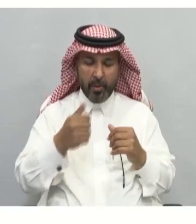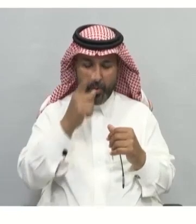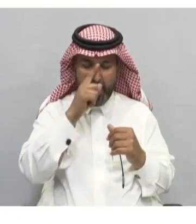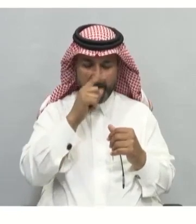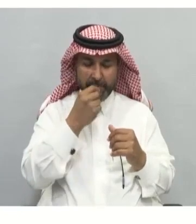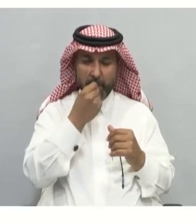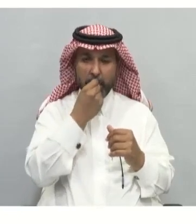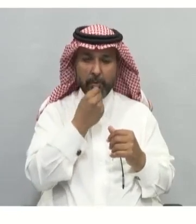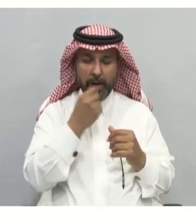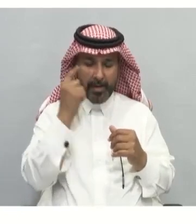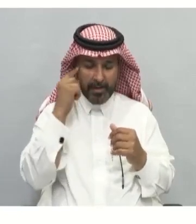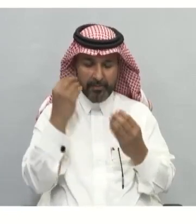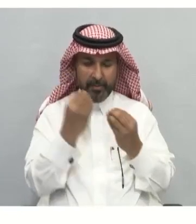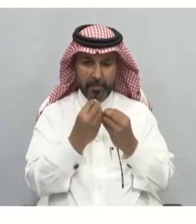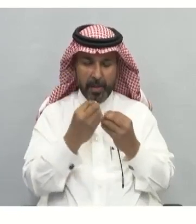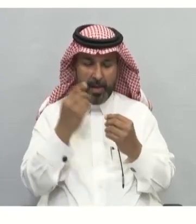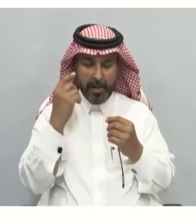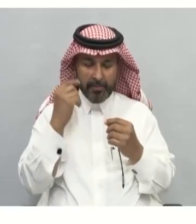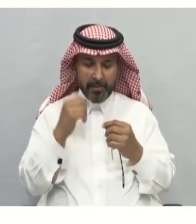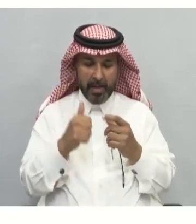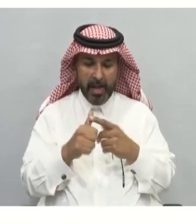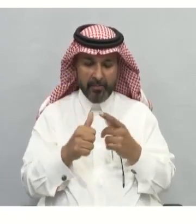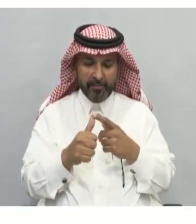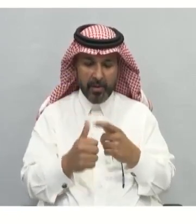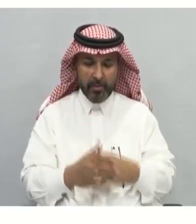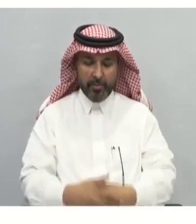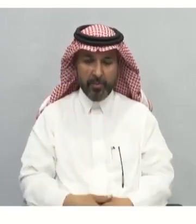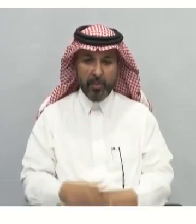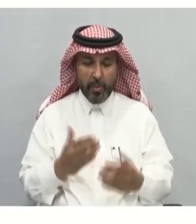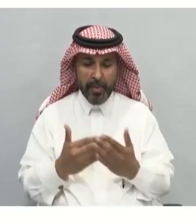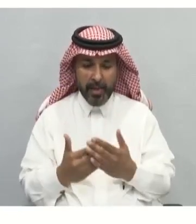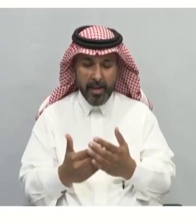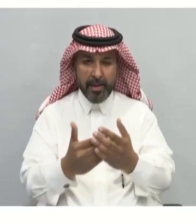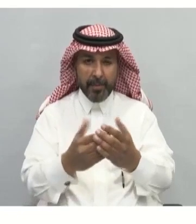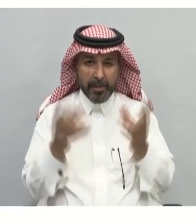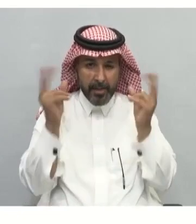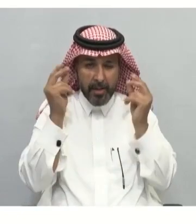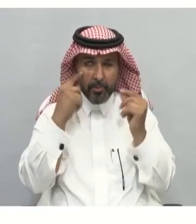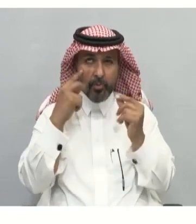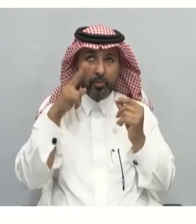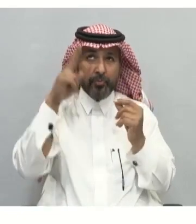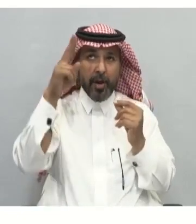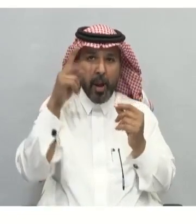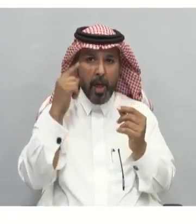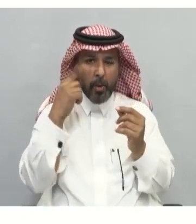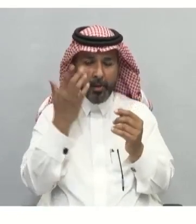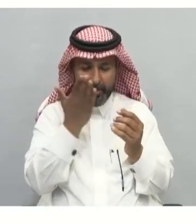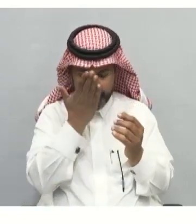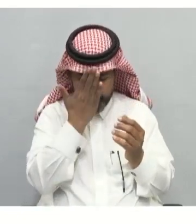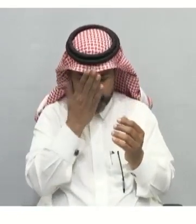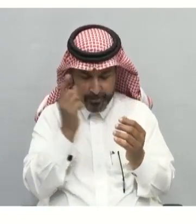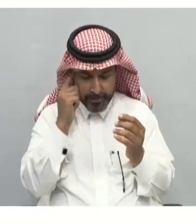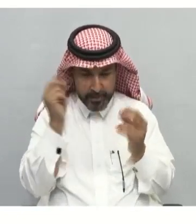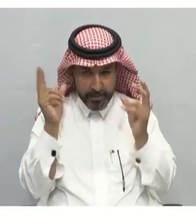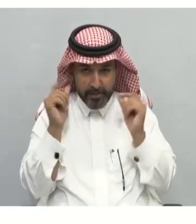الفاضله وذلك لانه الف الموصل الى معرفه الله تعالى وشريعته ب السبيل